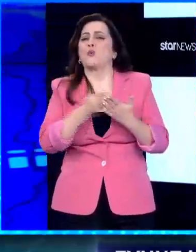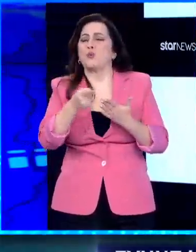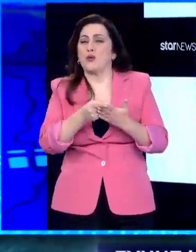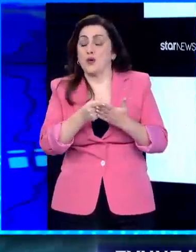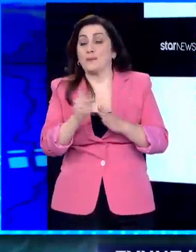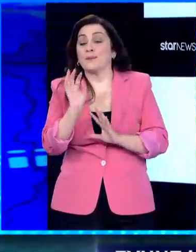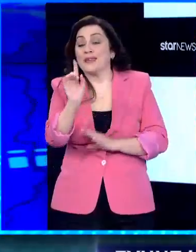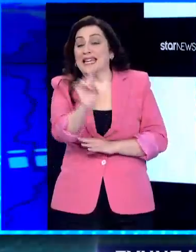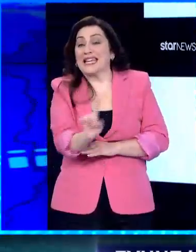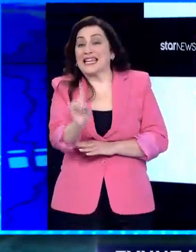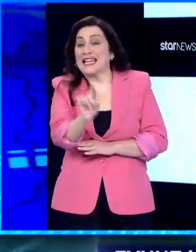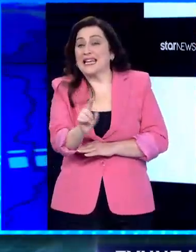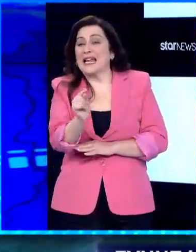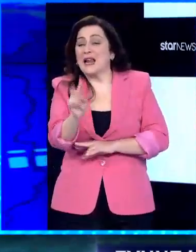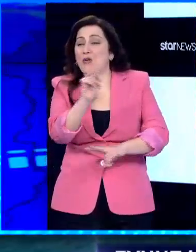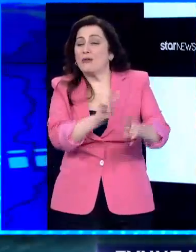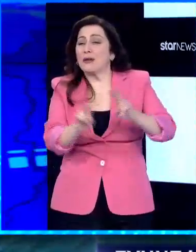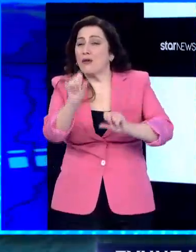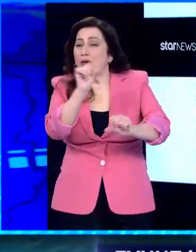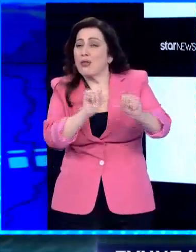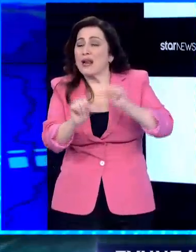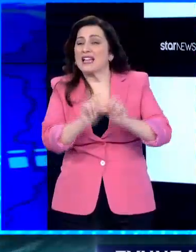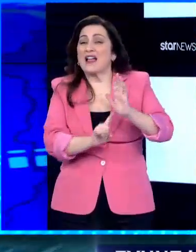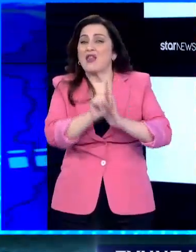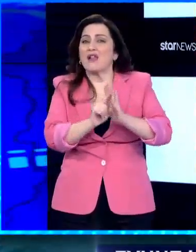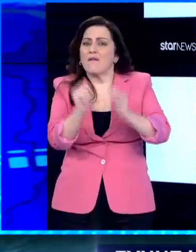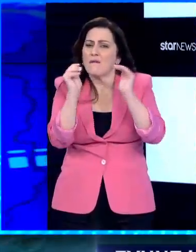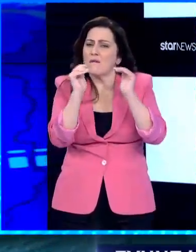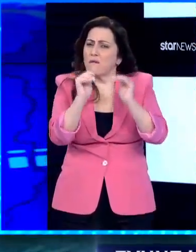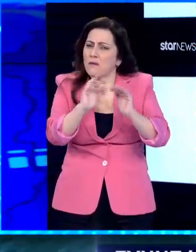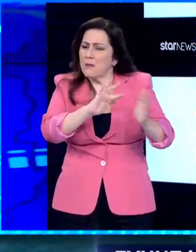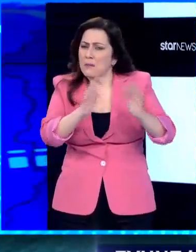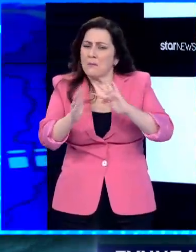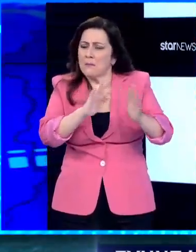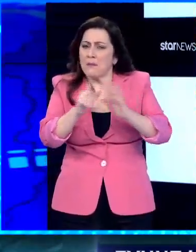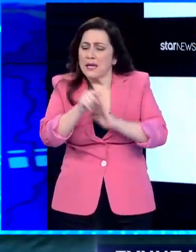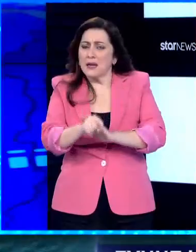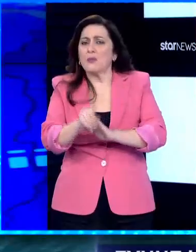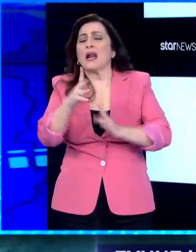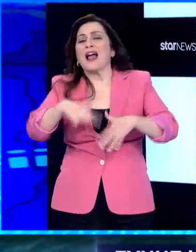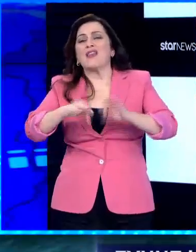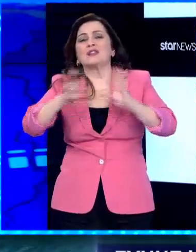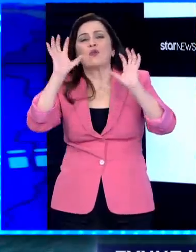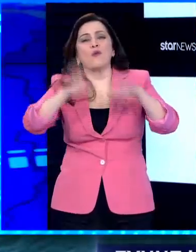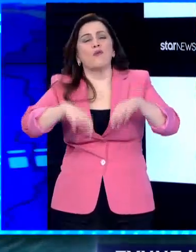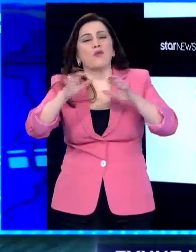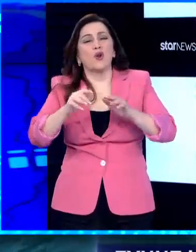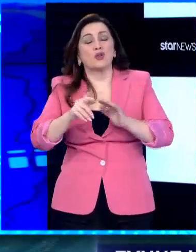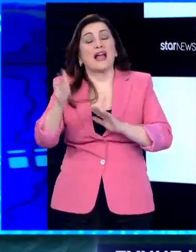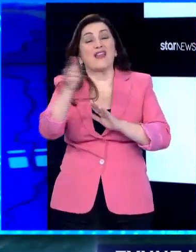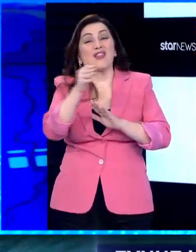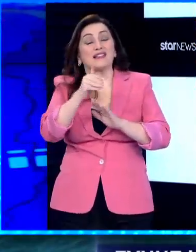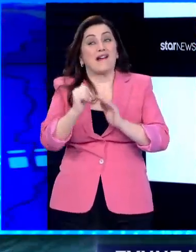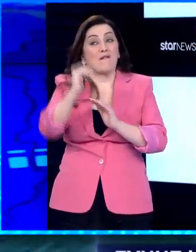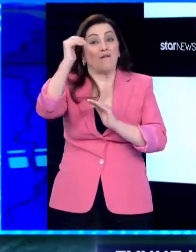Κυριακή, βέβαια, θα αλλάξει κάπως το σκηνικό του καιρού. Οι θερμοκρασίες θα παραμείνουν περίπου στα ίδια επίπεδα, αλλά θα ξεκινήσουν βροχές στα δυτικά και τα